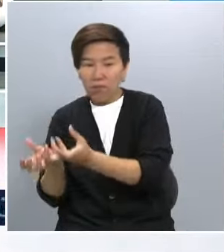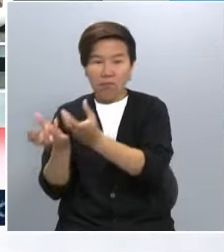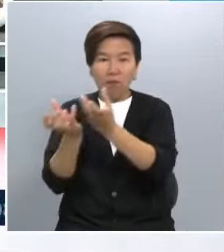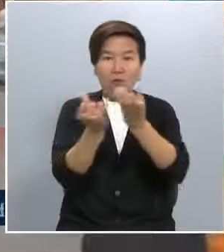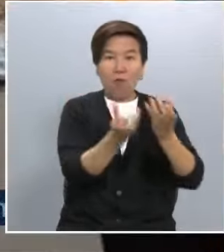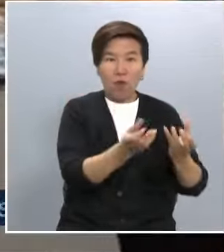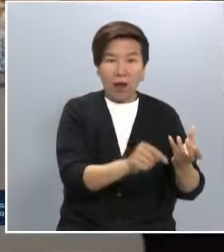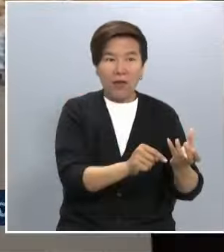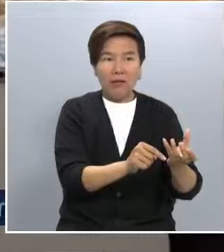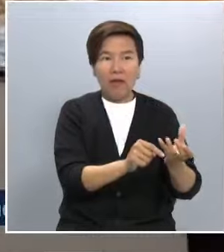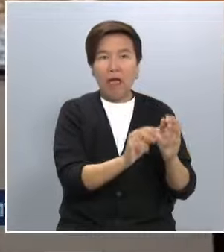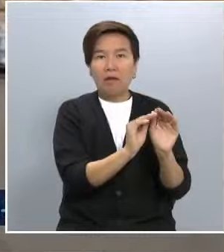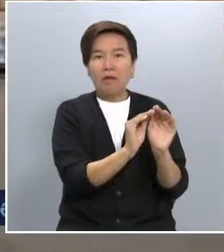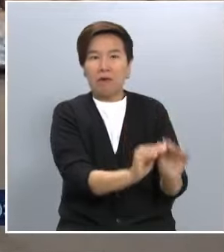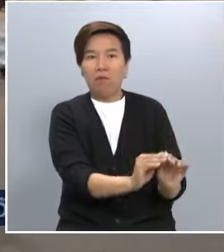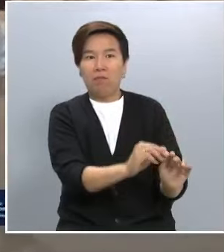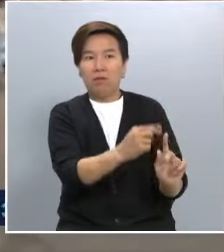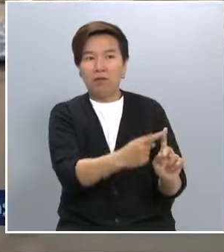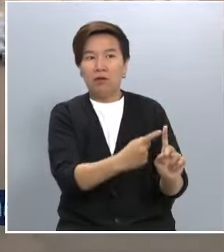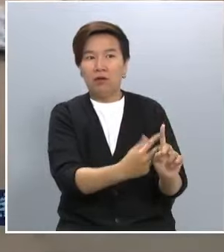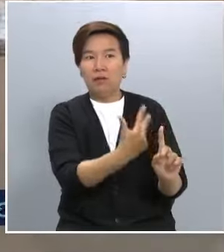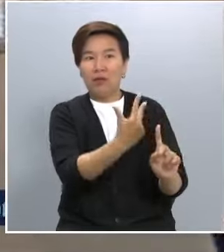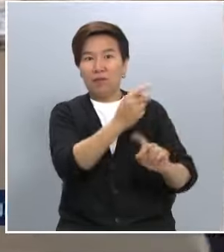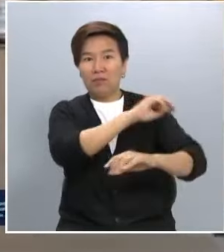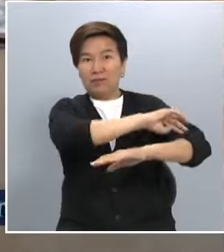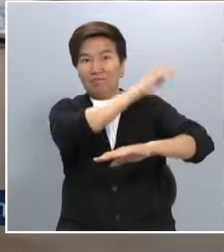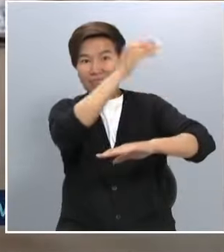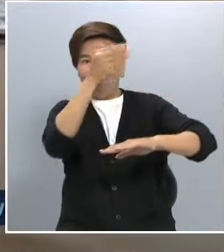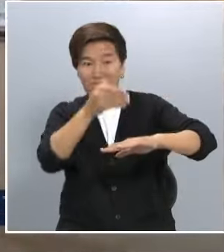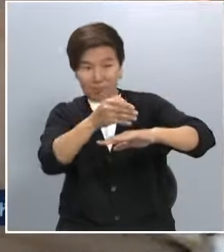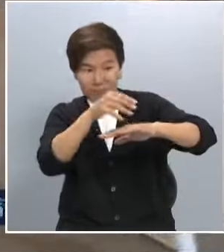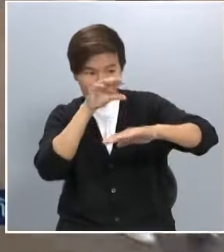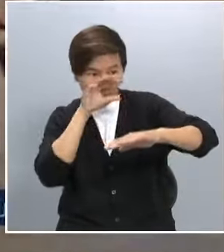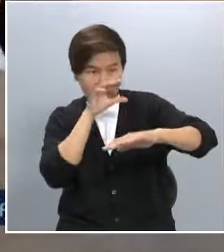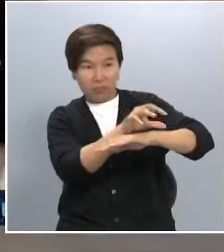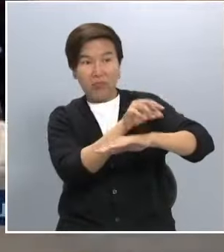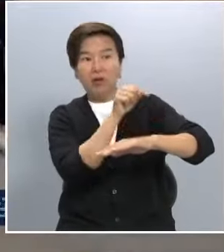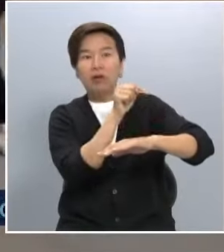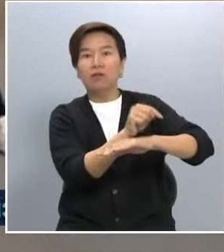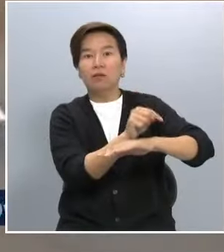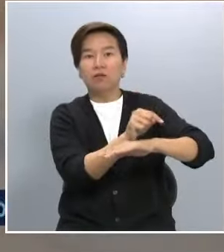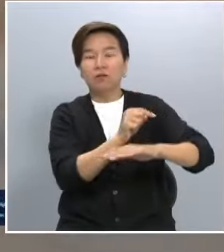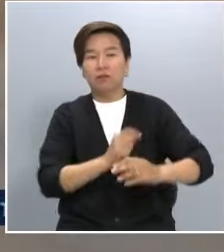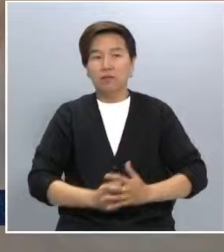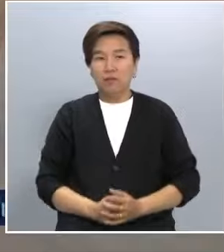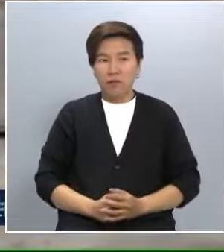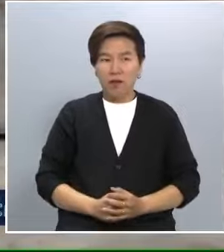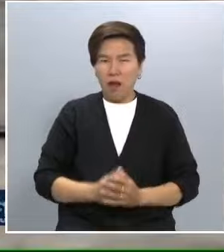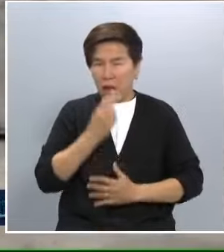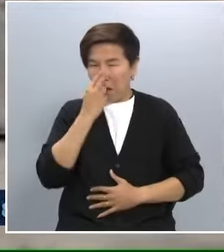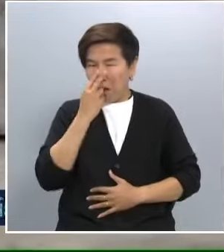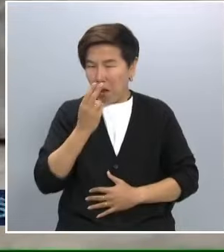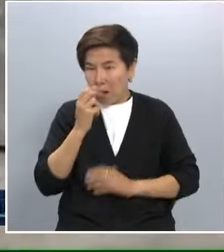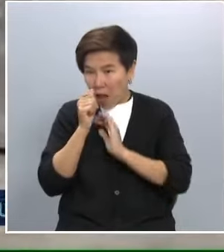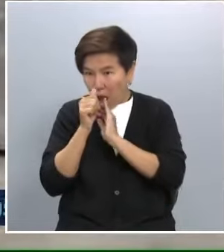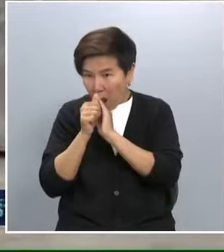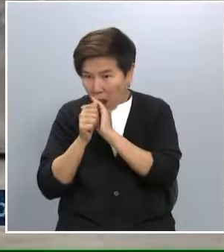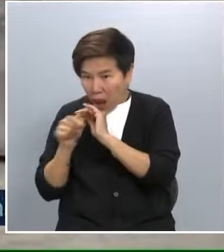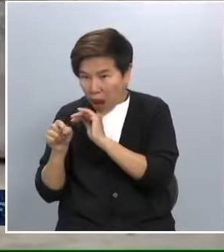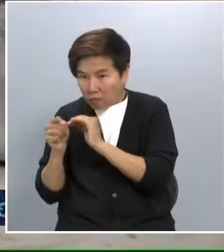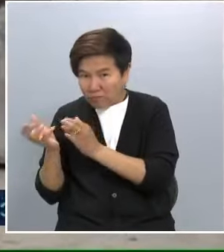มครับเนี่ยฮะผู้ชมครับจากกรณีที่มีการพบการลักลอบนะฮะขนย้ายกากแคดเมียมนะฮะ